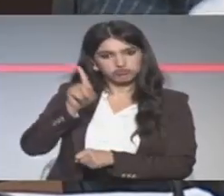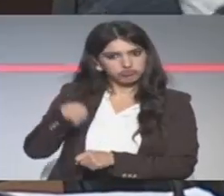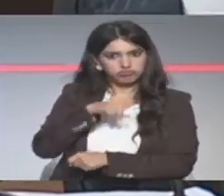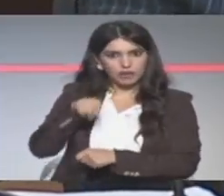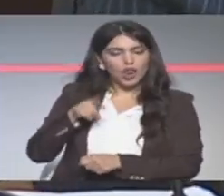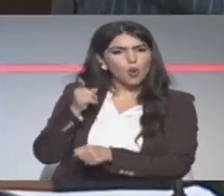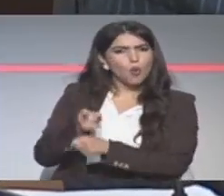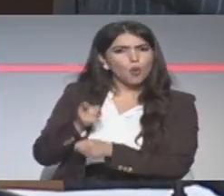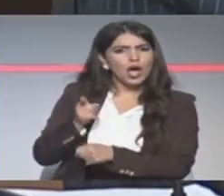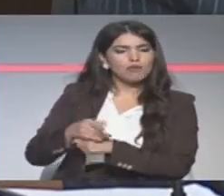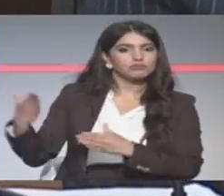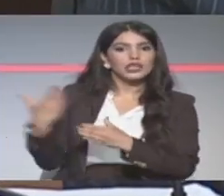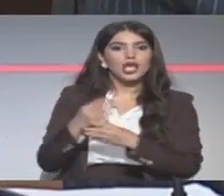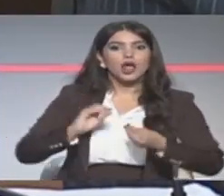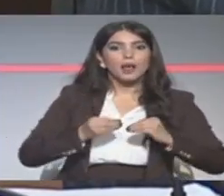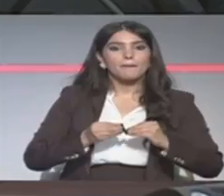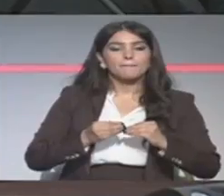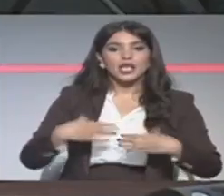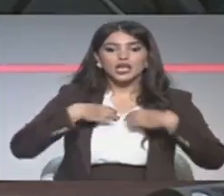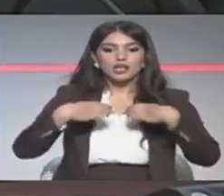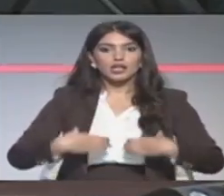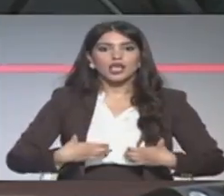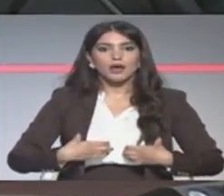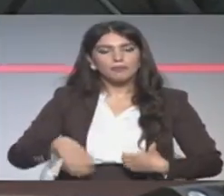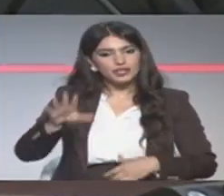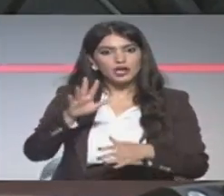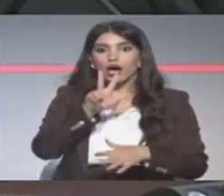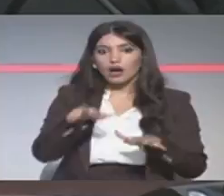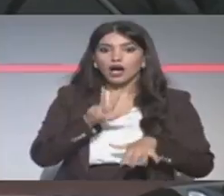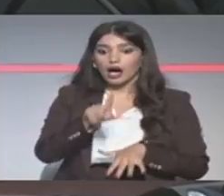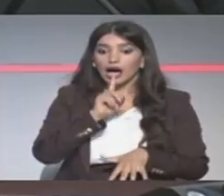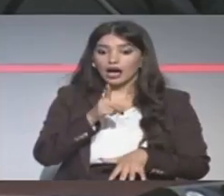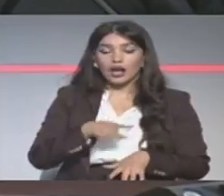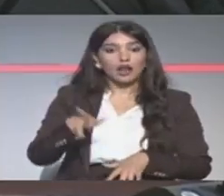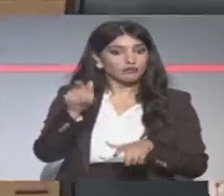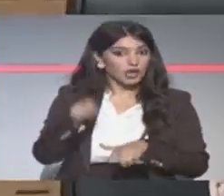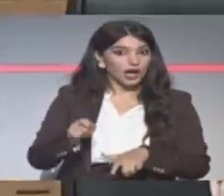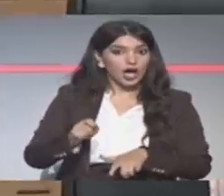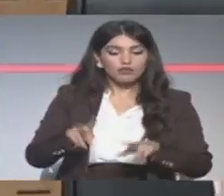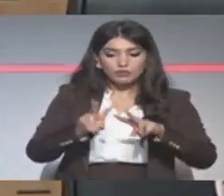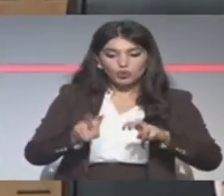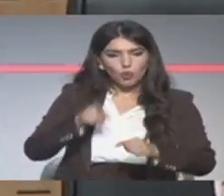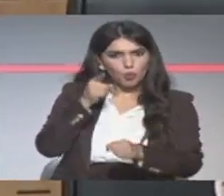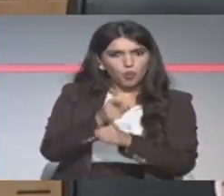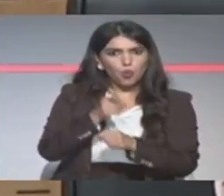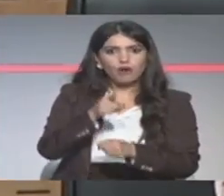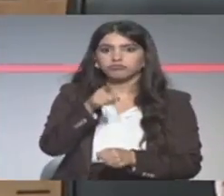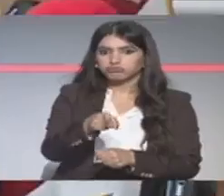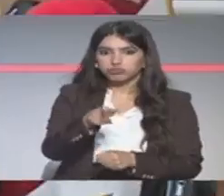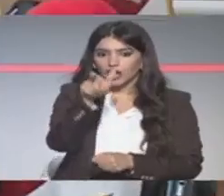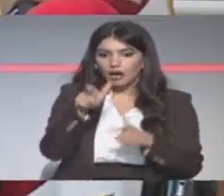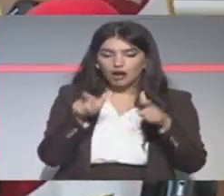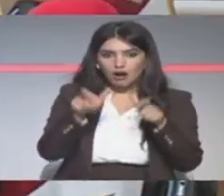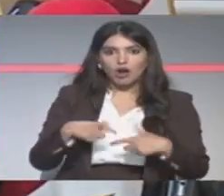بخصوص تدخل في قضية النائب زهير مخلوف الذي قال أن قاضي التحقيق ارتأى أن يوجه له تهمة التجاهل بما ينافي